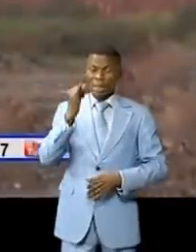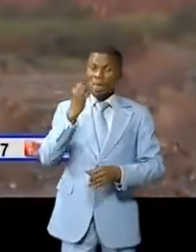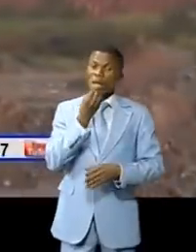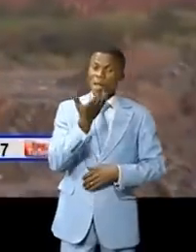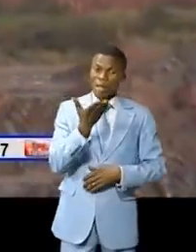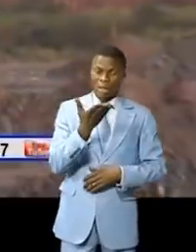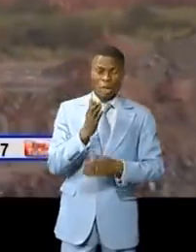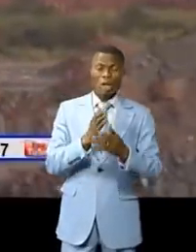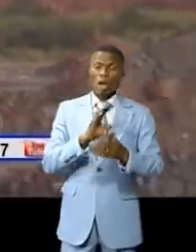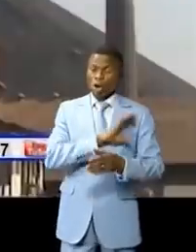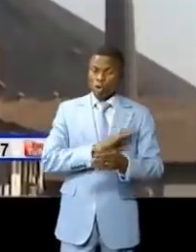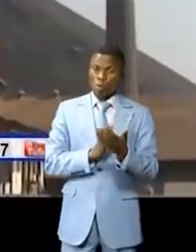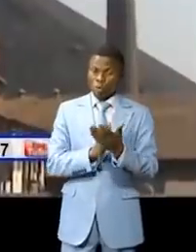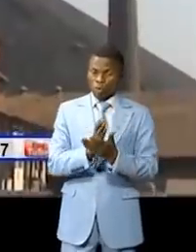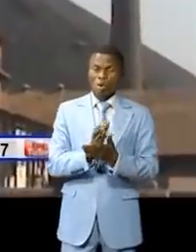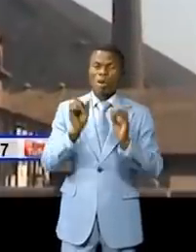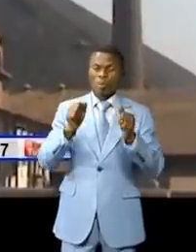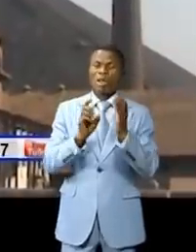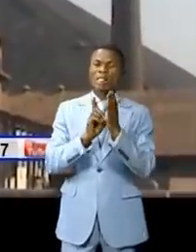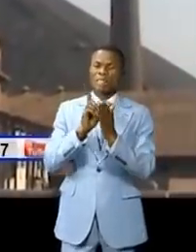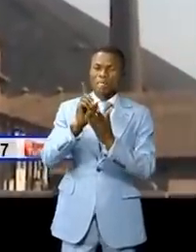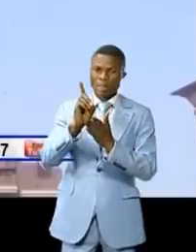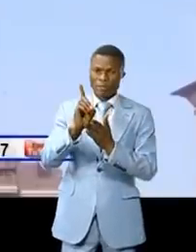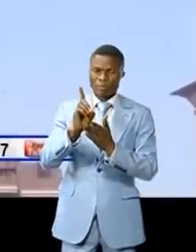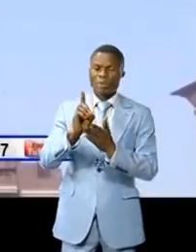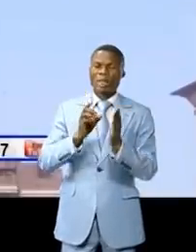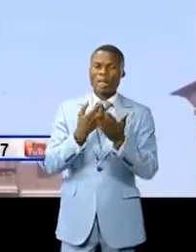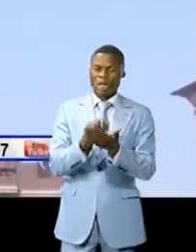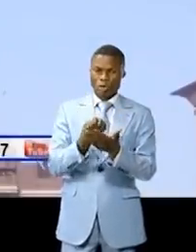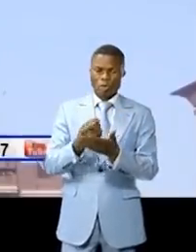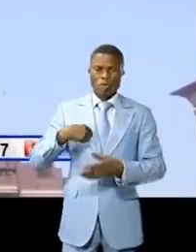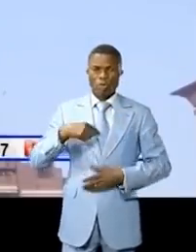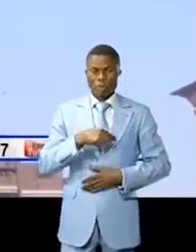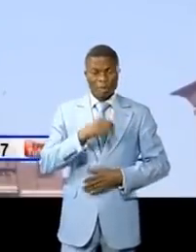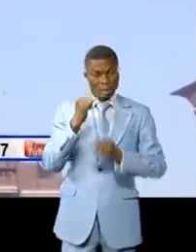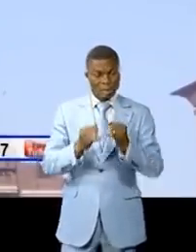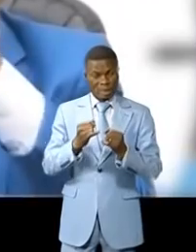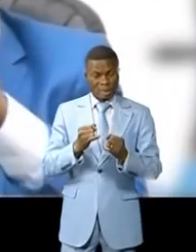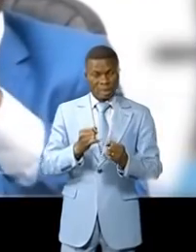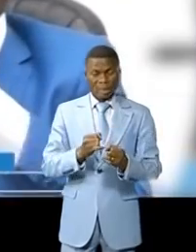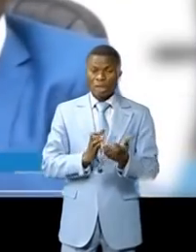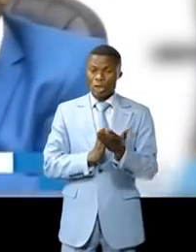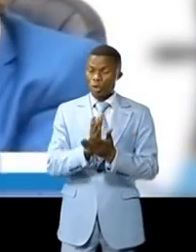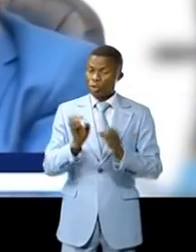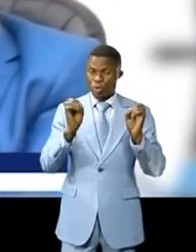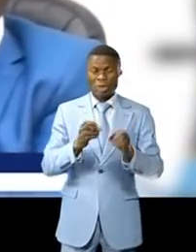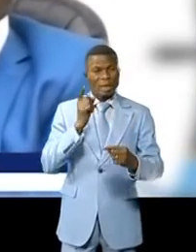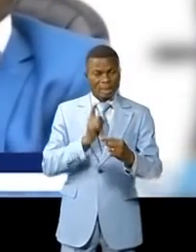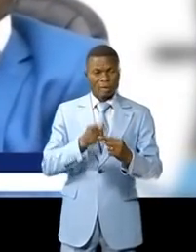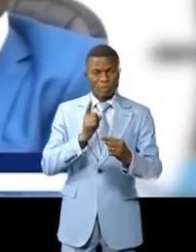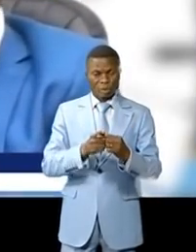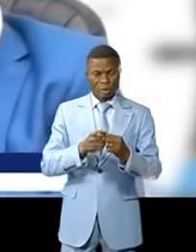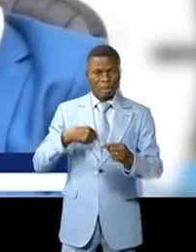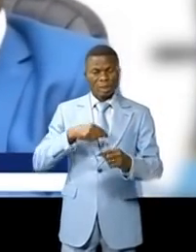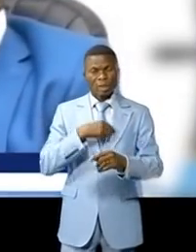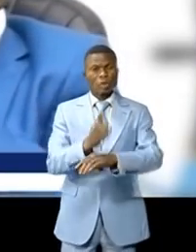du sérieux, on peut arriver à booster la relance. Sans cela, il nous sera difficile